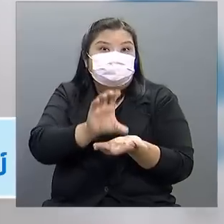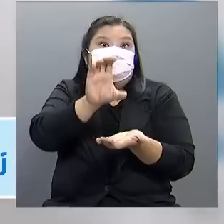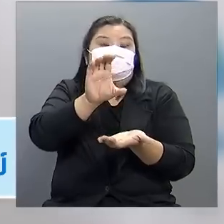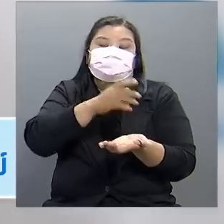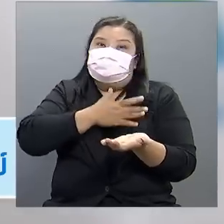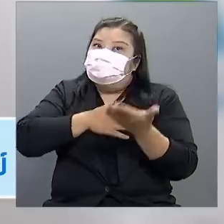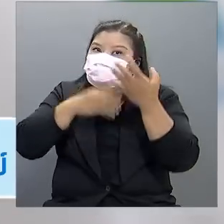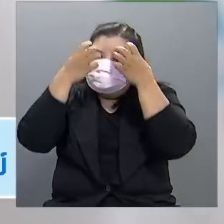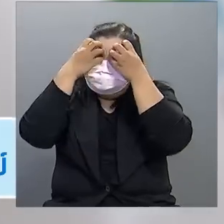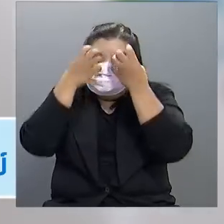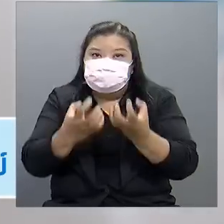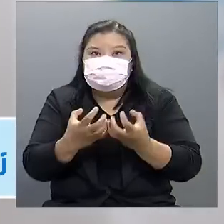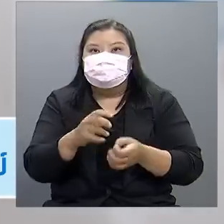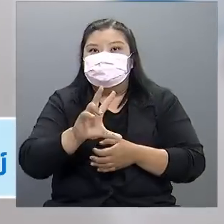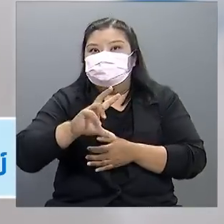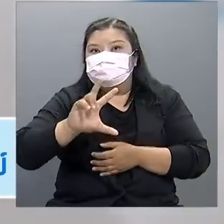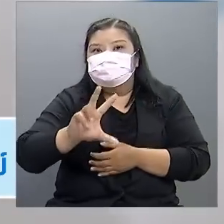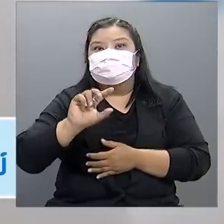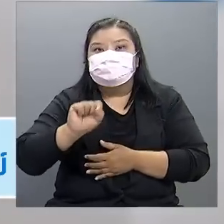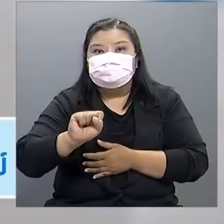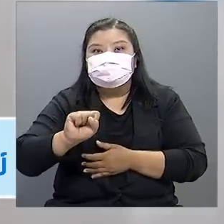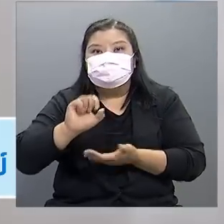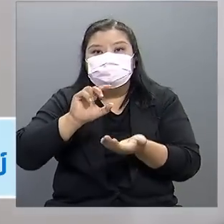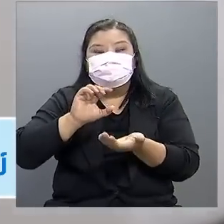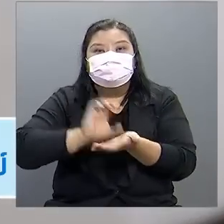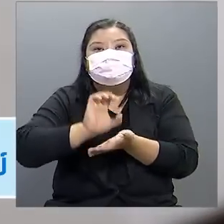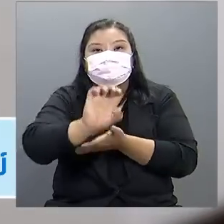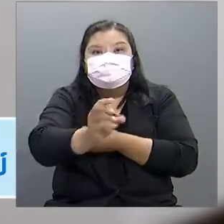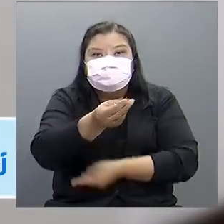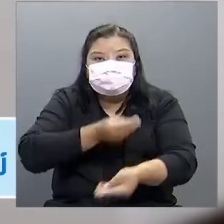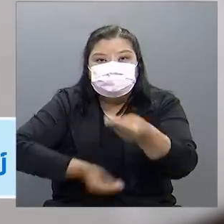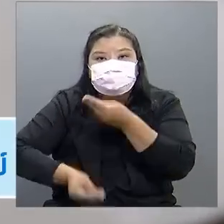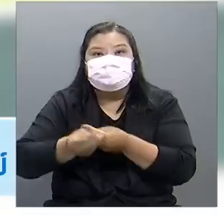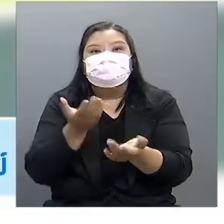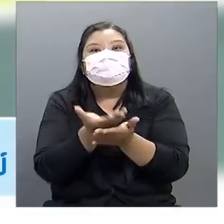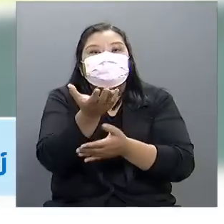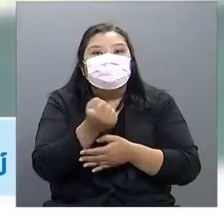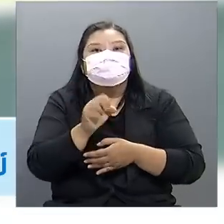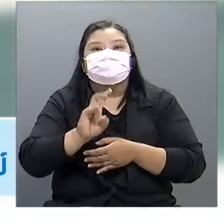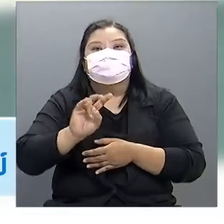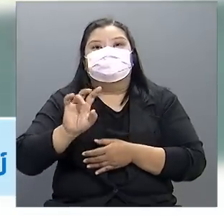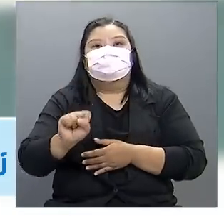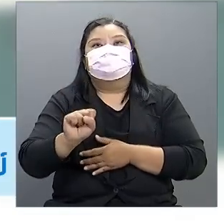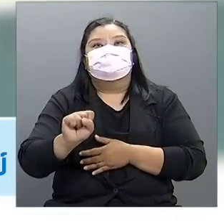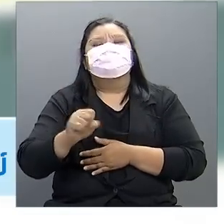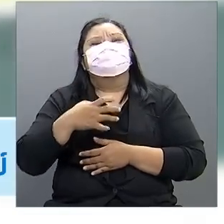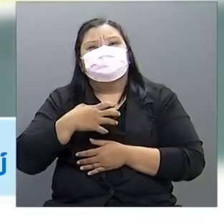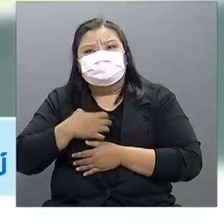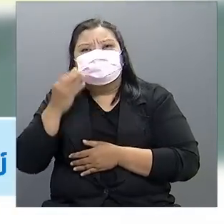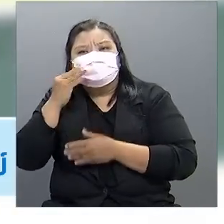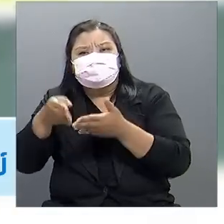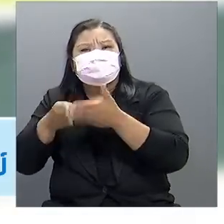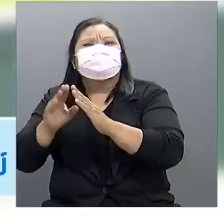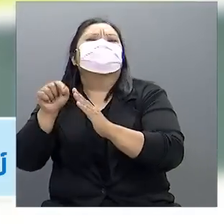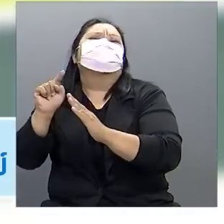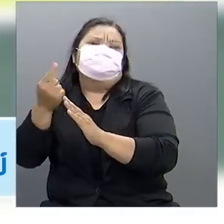ไปให้เขาก่อน 3 แสนกาบาท เพื่อนแกกัเงินกู้ 7 แสนคือเธอหวงจะเอาไปสรางบ้านค่ะทีนี้